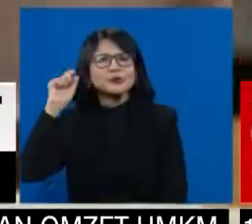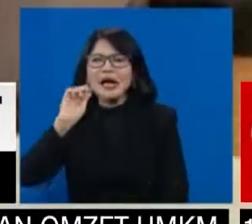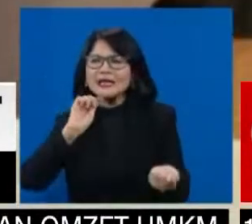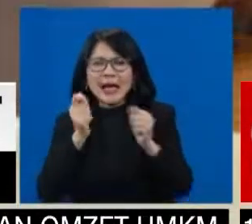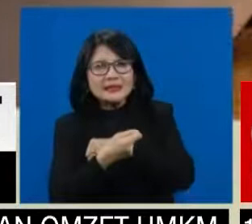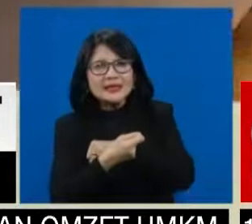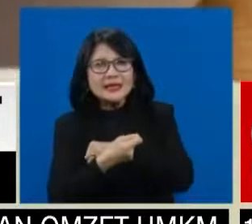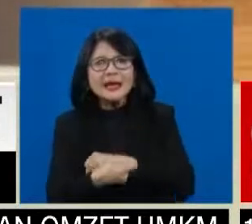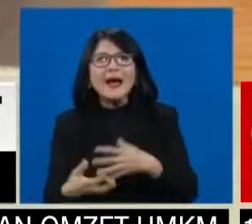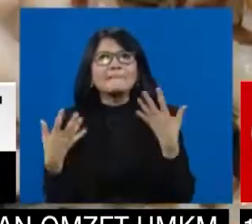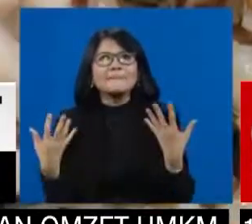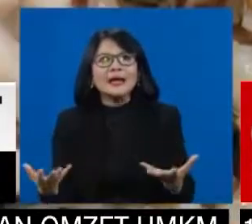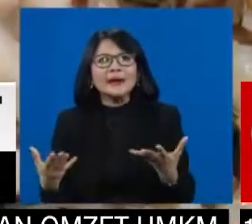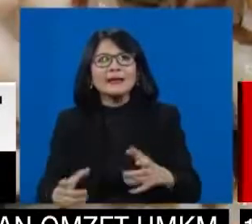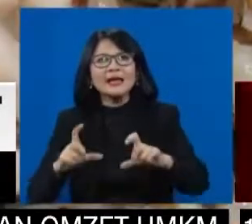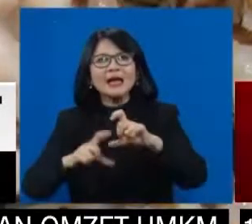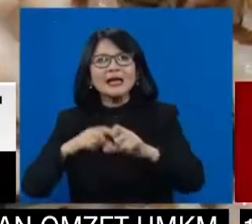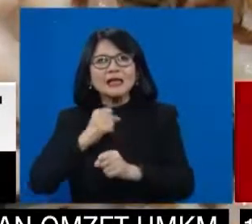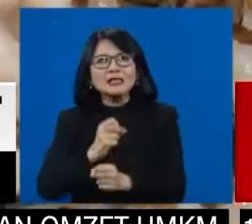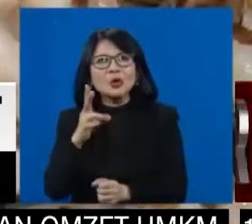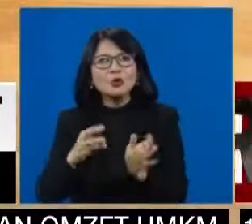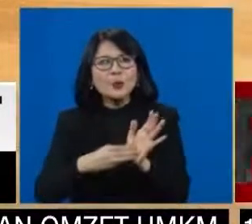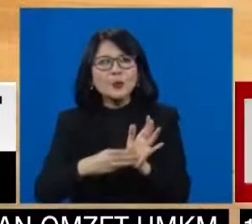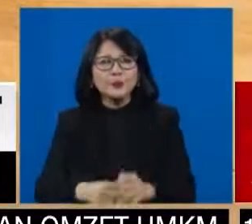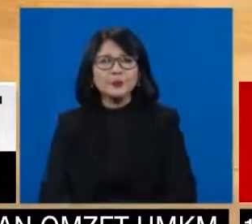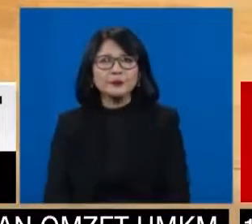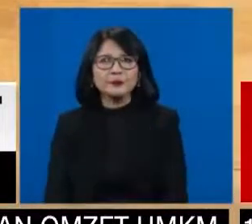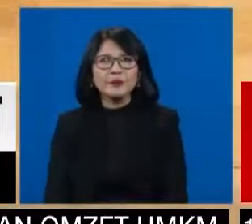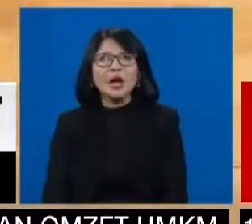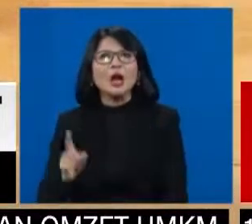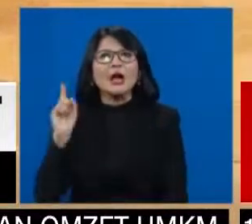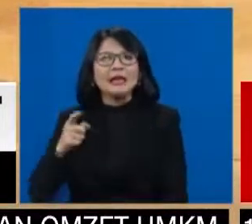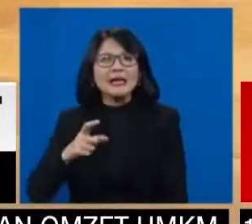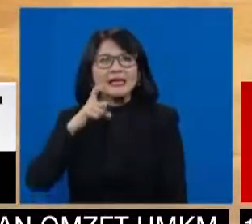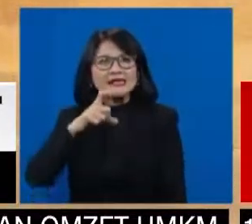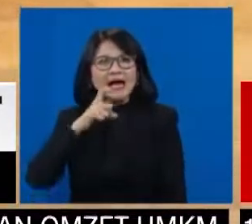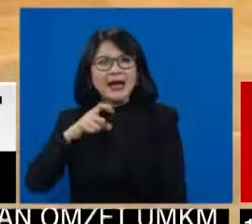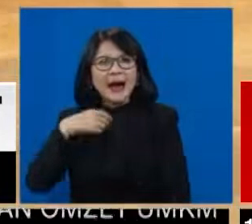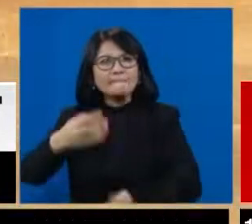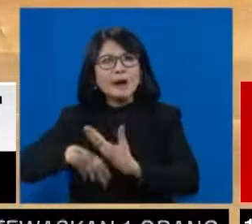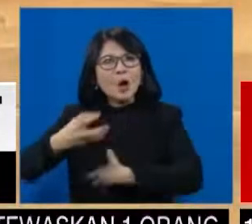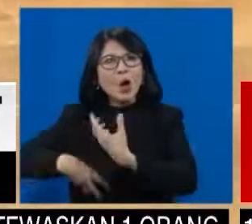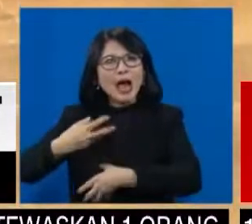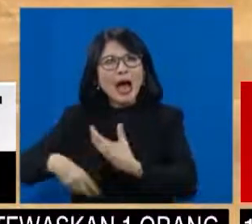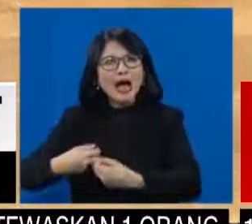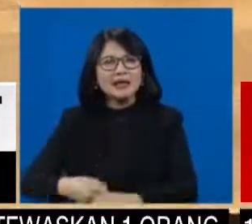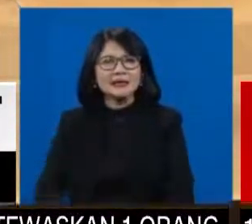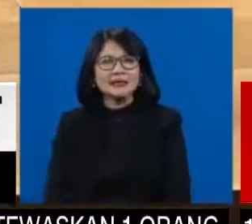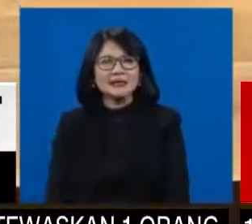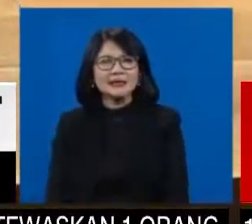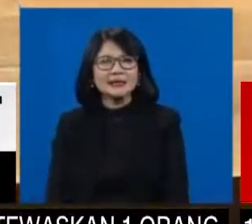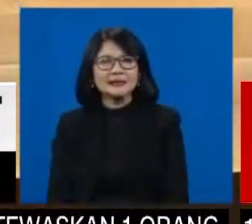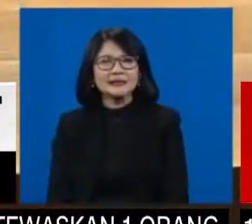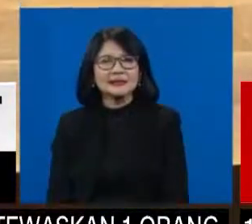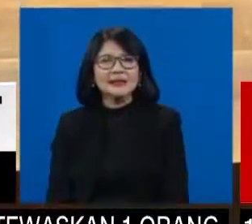pengolahannya, bagaimana dengan sorghum? Dari sisi teknik pengolahan, ada challenge apa